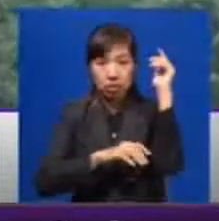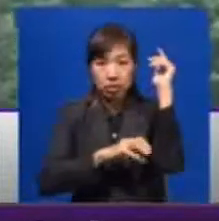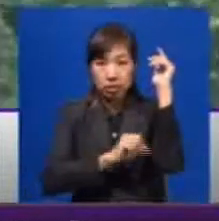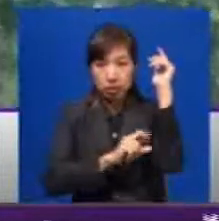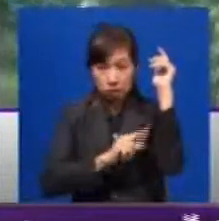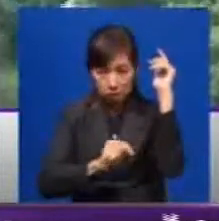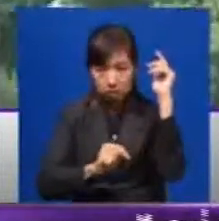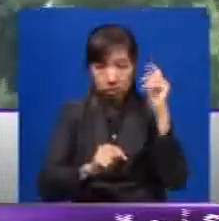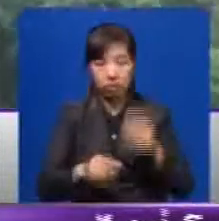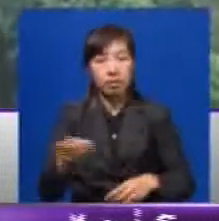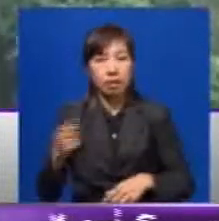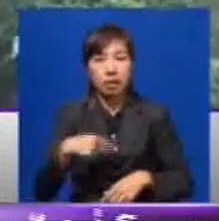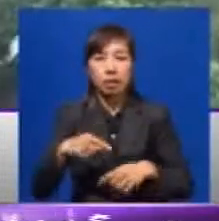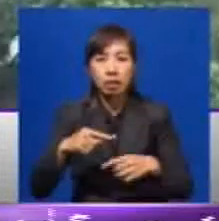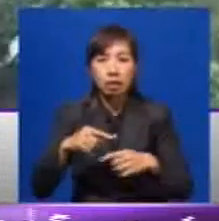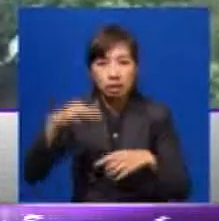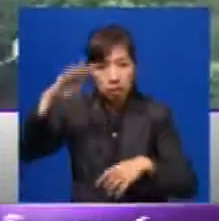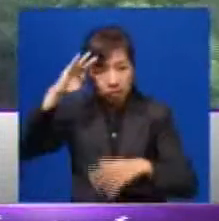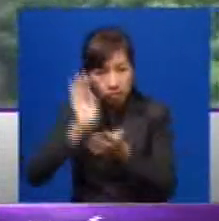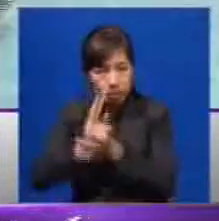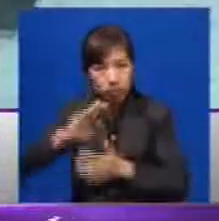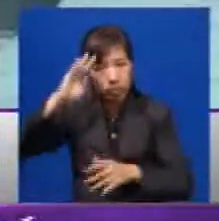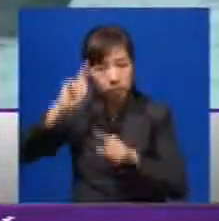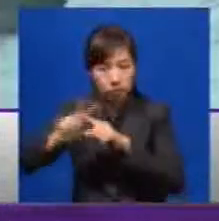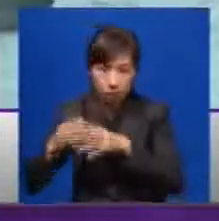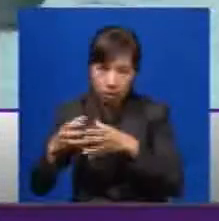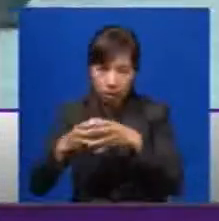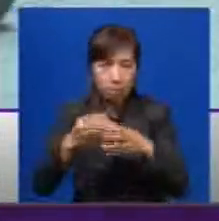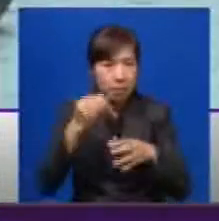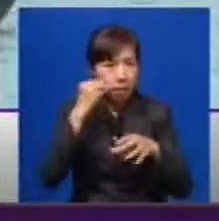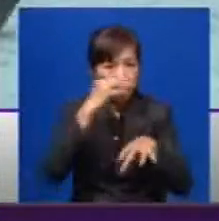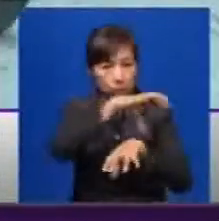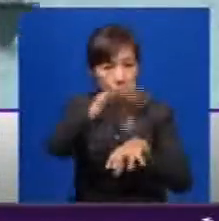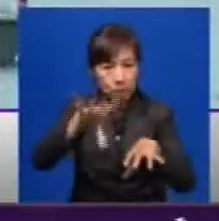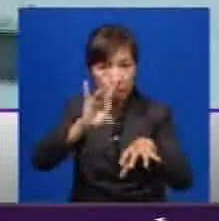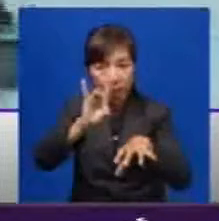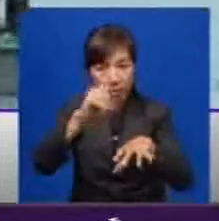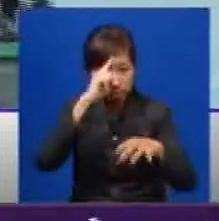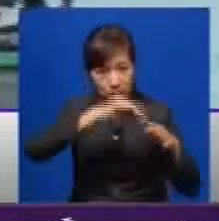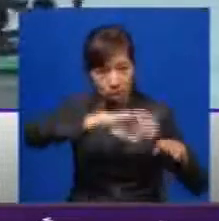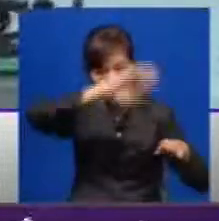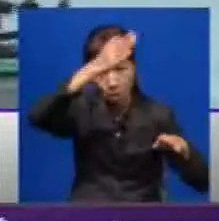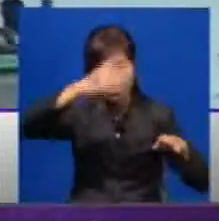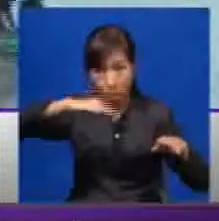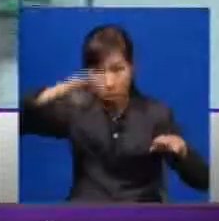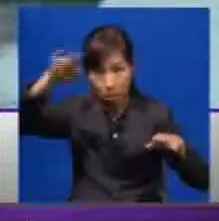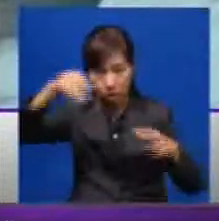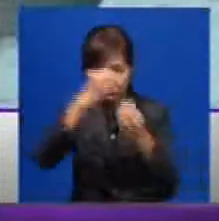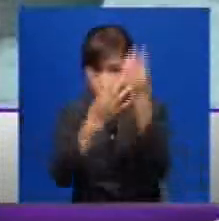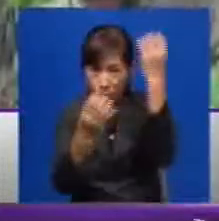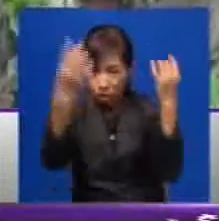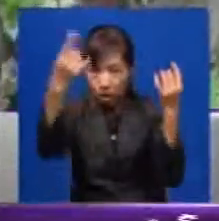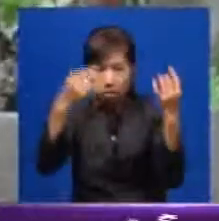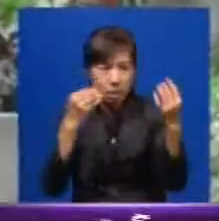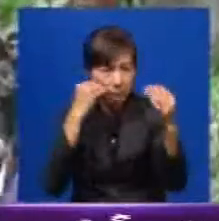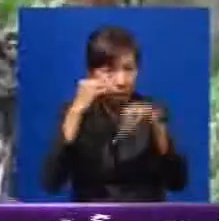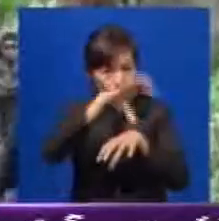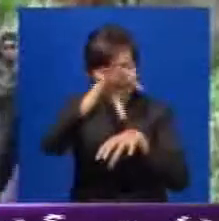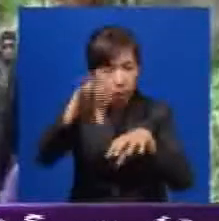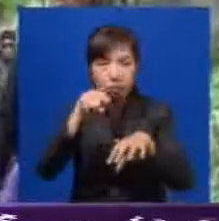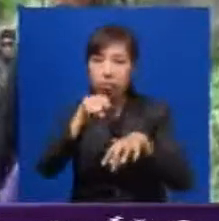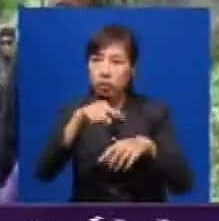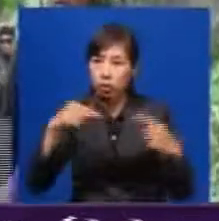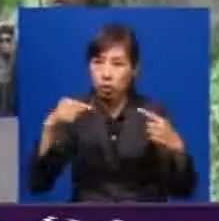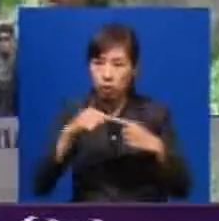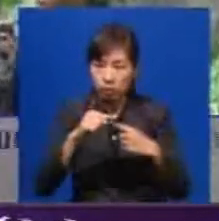ถอนบังกะโล 8หลังและห้องแถวบ้านพักคนงาน 1หลังที่สร้างอยู่บนเนินภูเขาเนื้อที่ 3ไร่ในเขตอุทยานแห่งชาติ